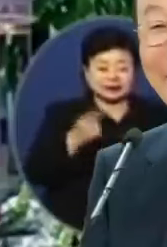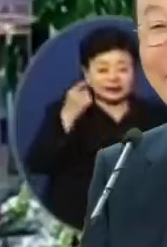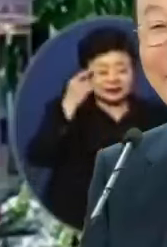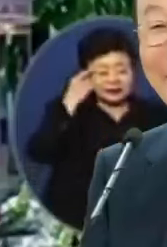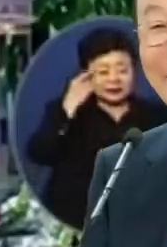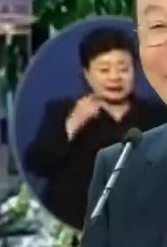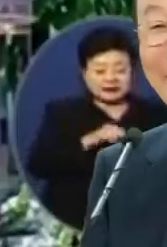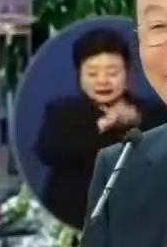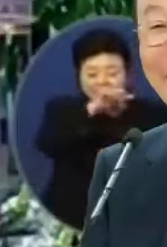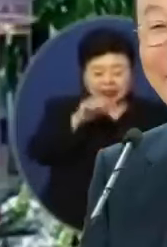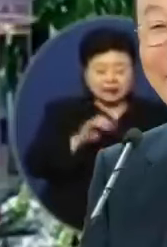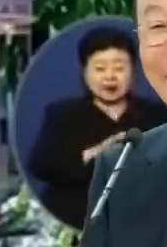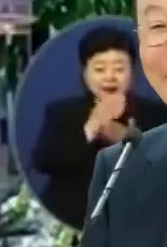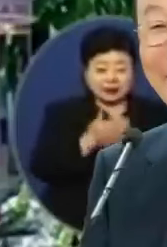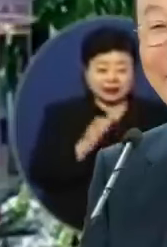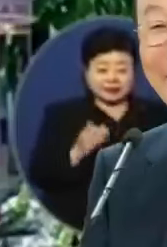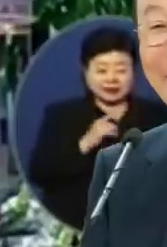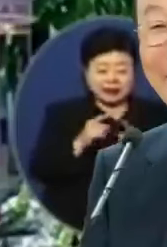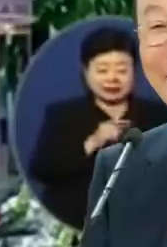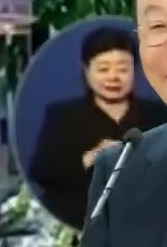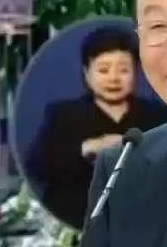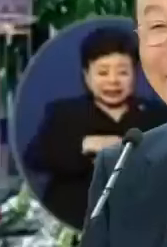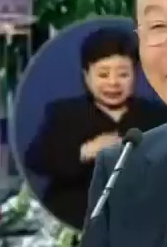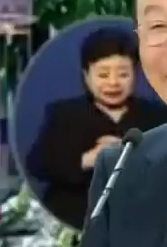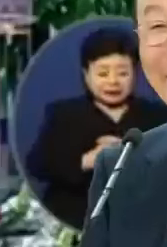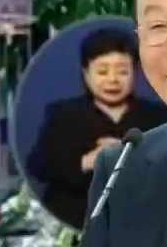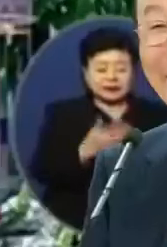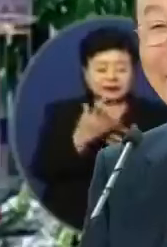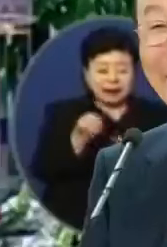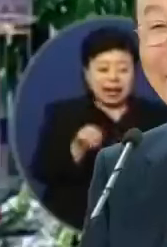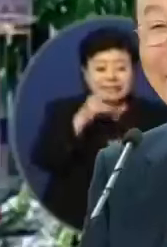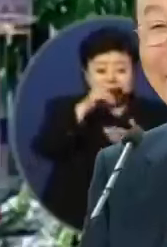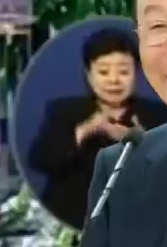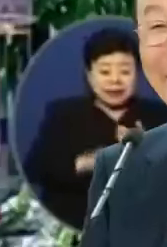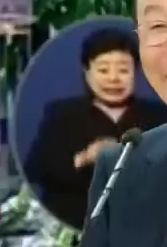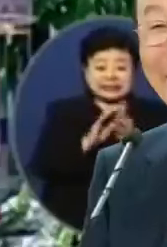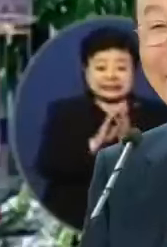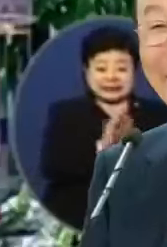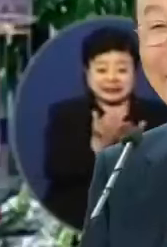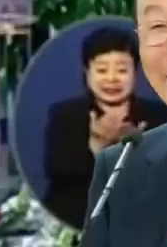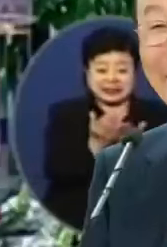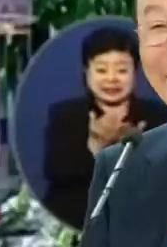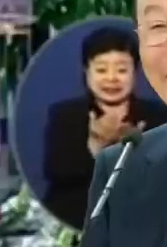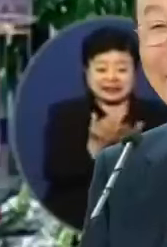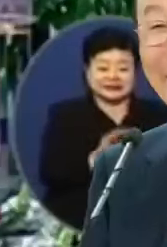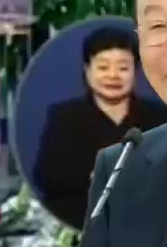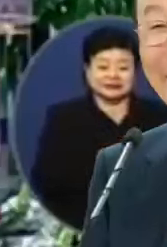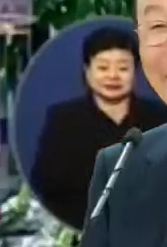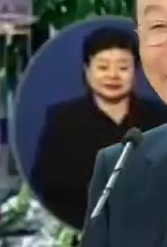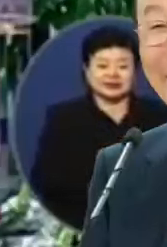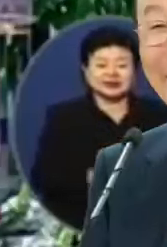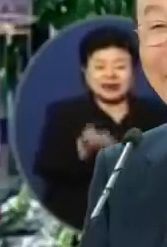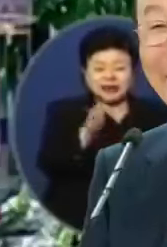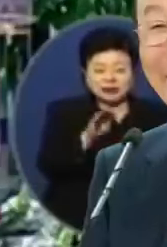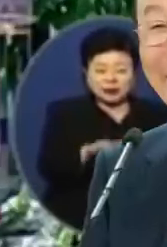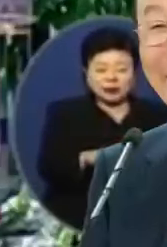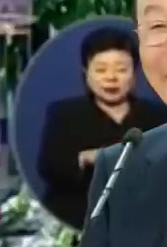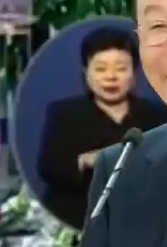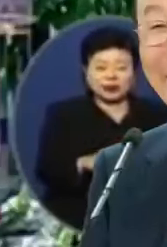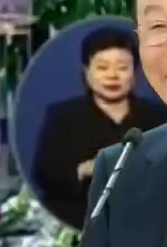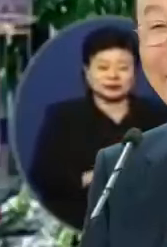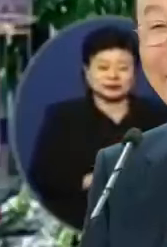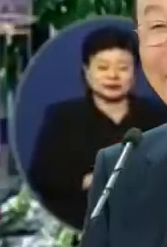변화받는 것입니다. 성경은 전 세계적으로 가장 많이 팔린 책입니다. 베스트셀러임에도 불구하고